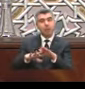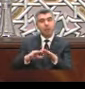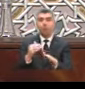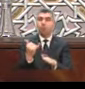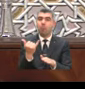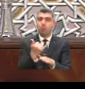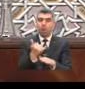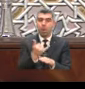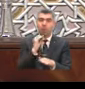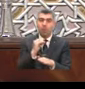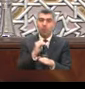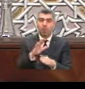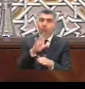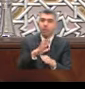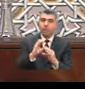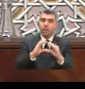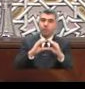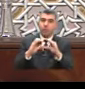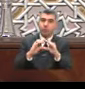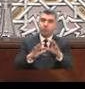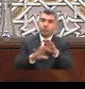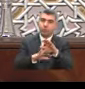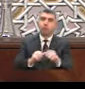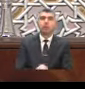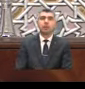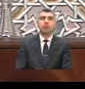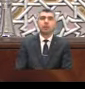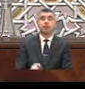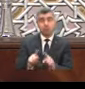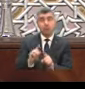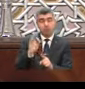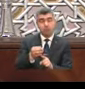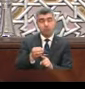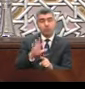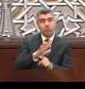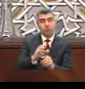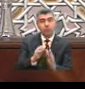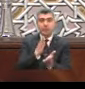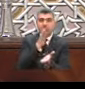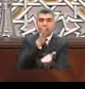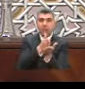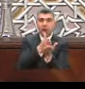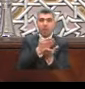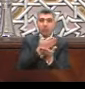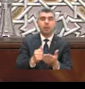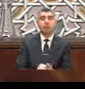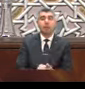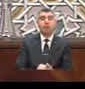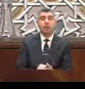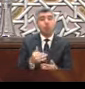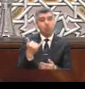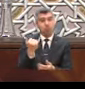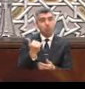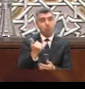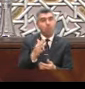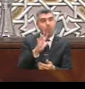الاجتماعية وداخل الحوار الاجتماعي، وكذلك لما كنقولوا بناء الدولة الديمقراطية، وهذه مؤسسة ديمقراطية مهمة كنا